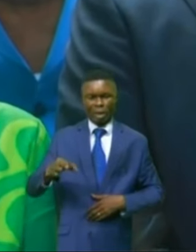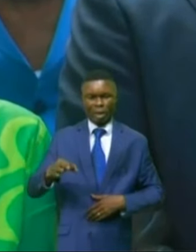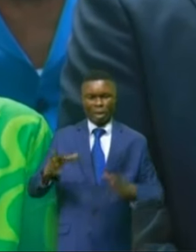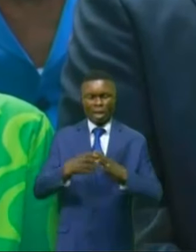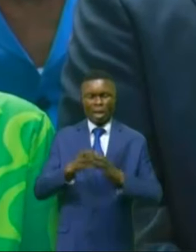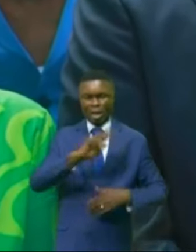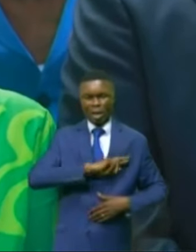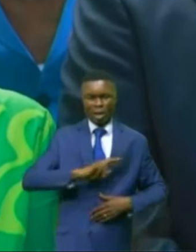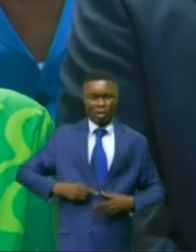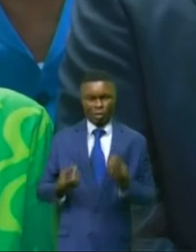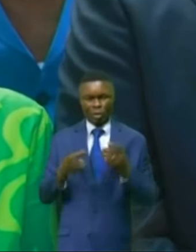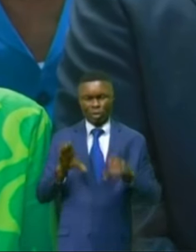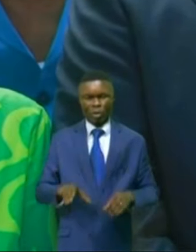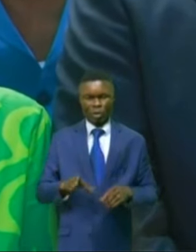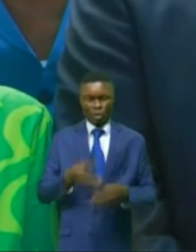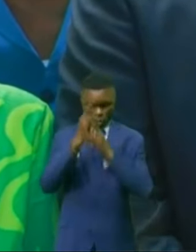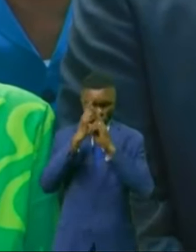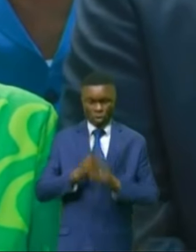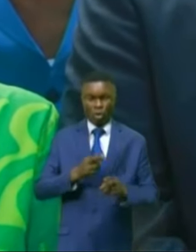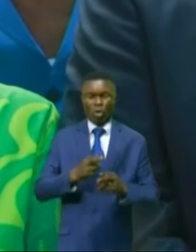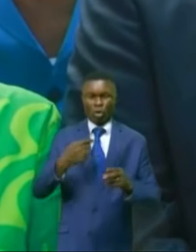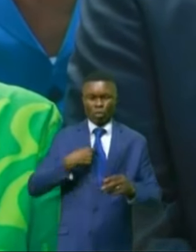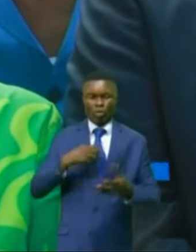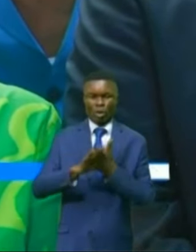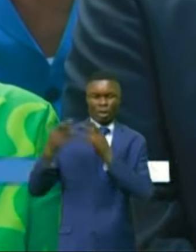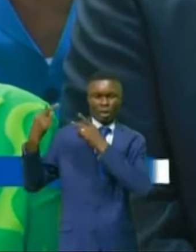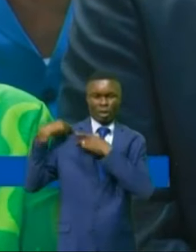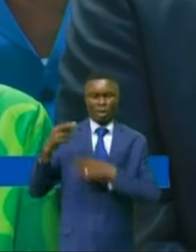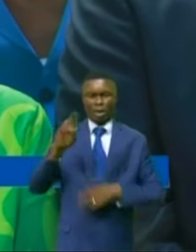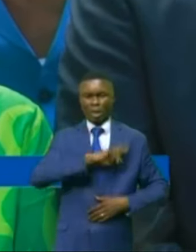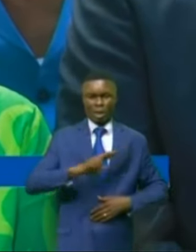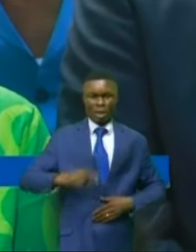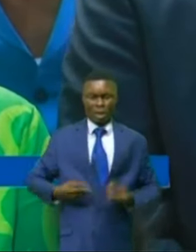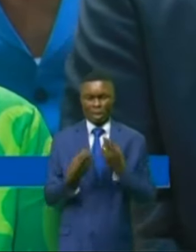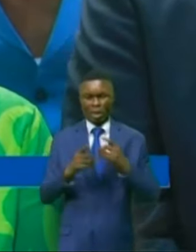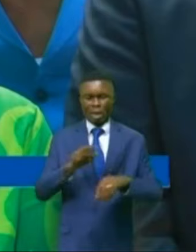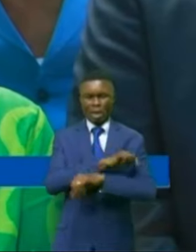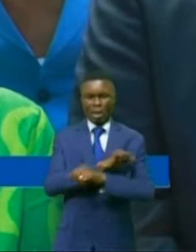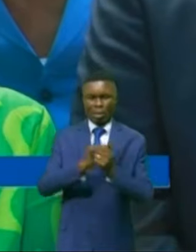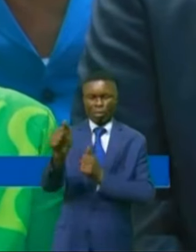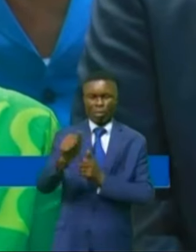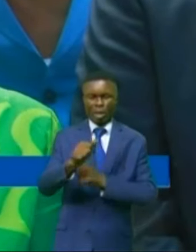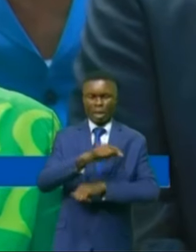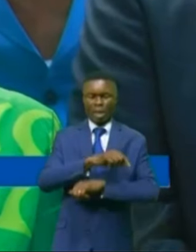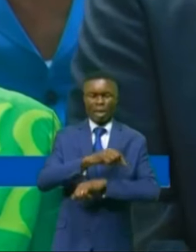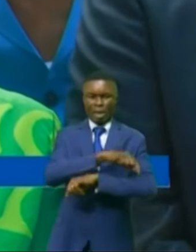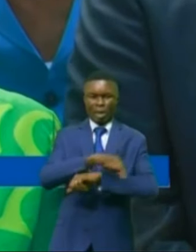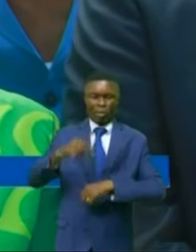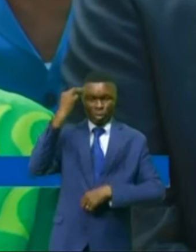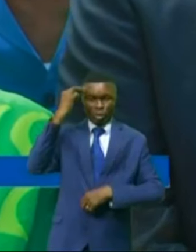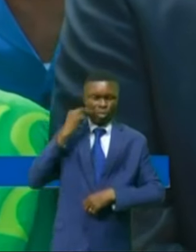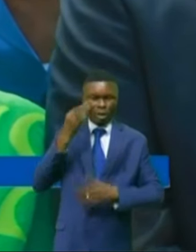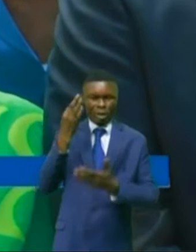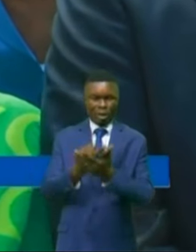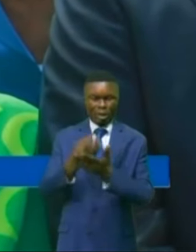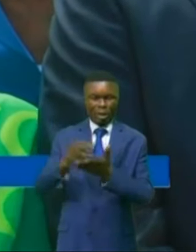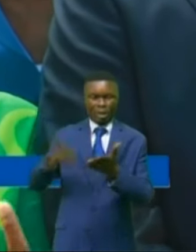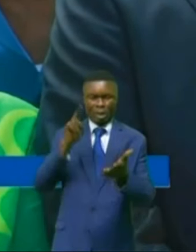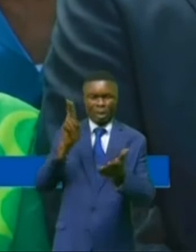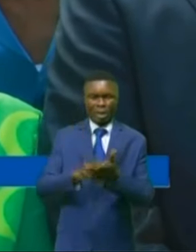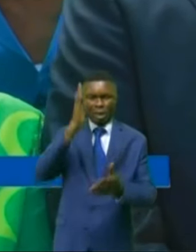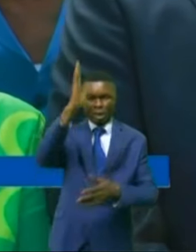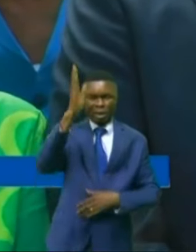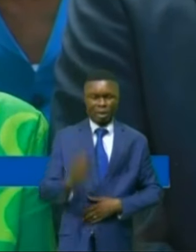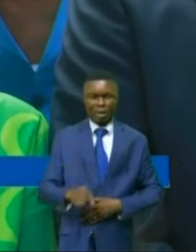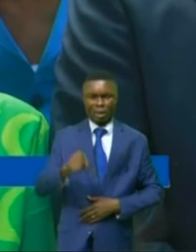je l'honneur de diriger, et la RDC via le ministère des Finances a signé un protocole de 500 millions au